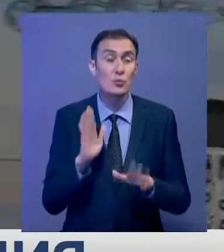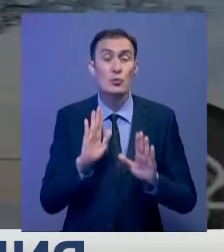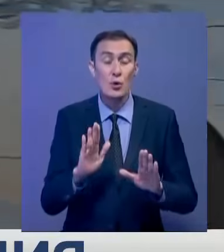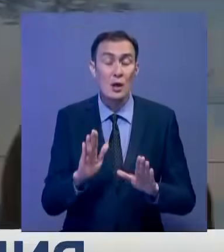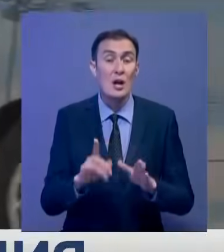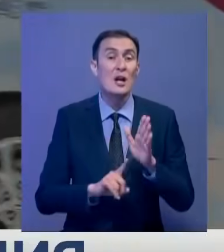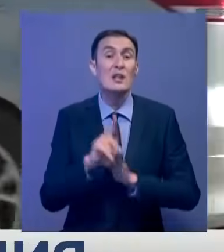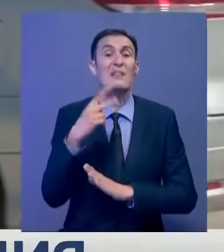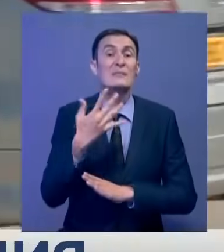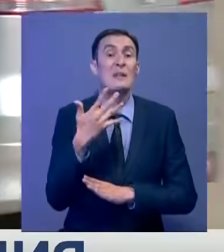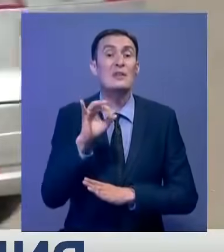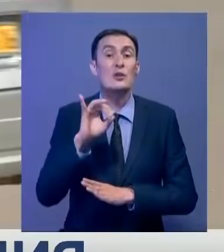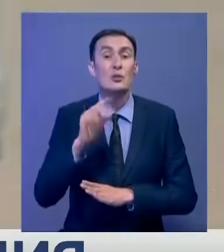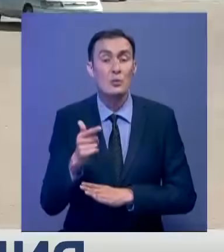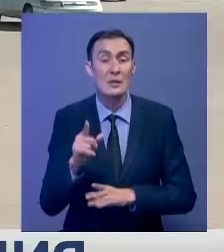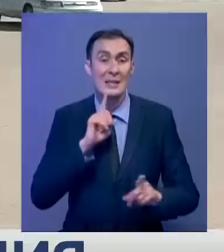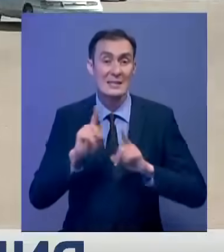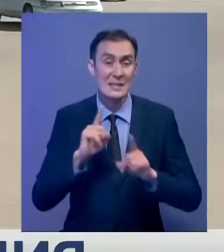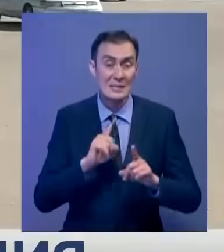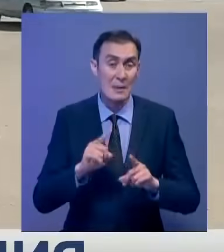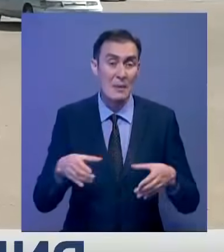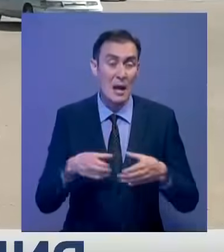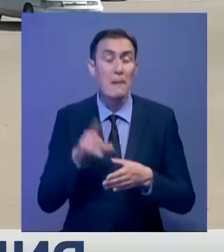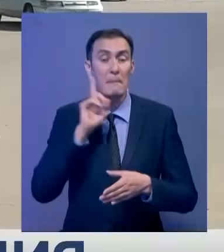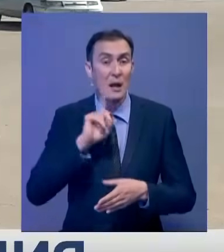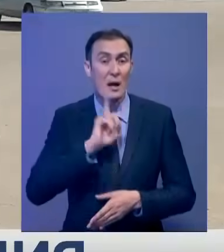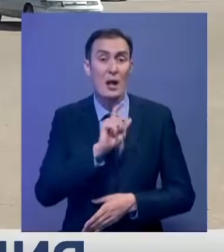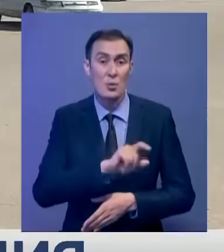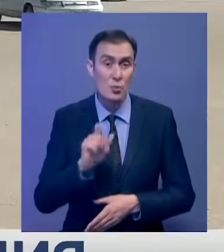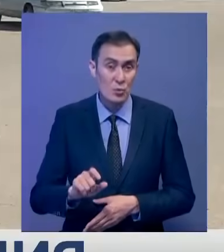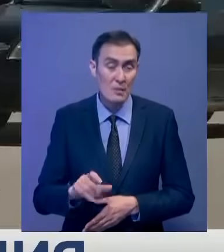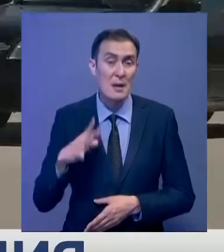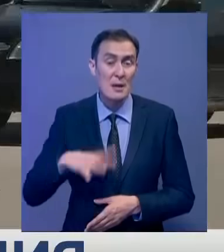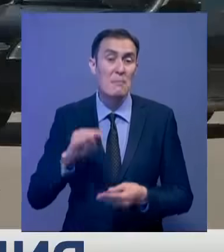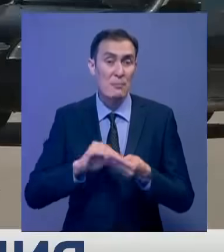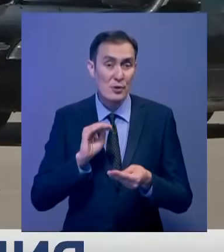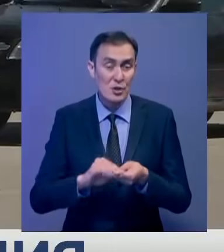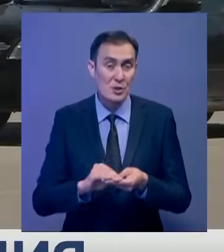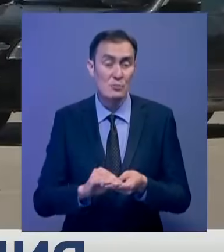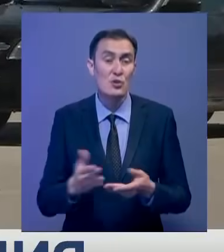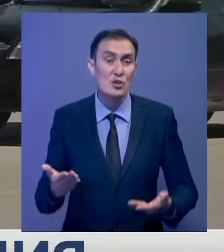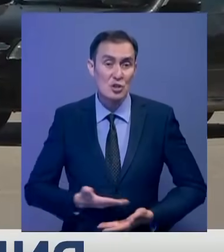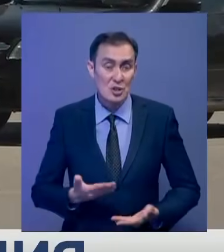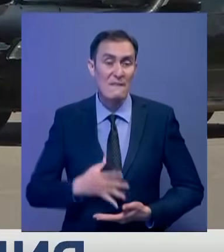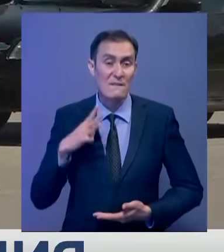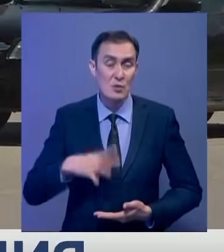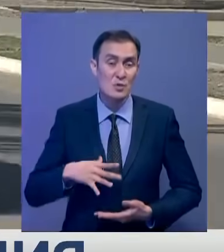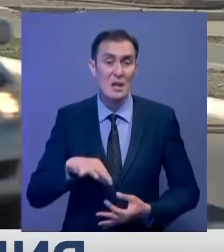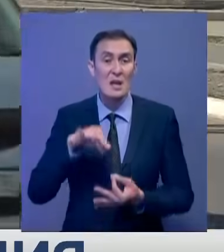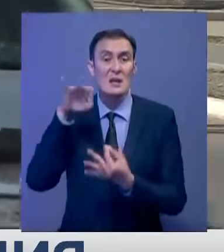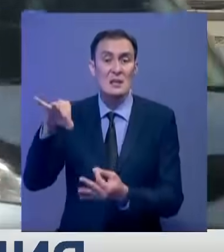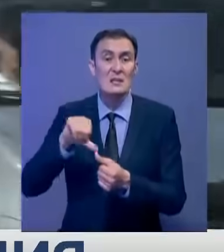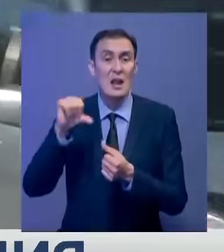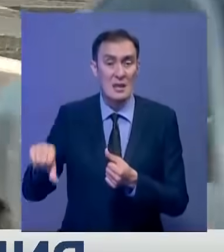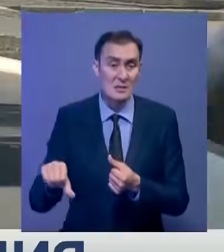только 25 июня на сессии областного маслихата. А пока жителям двух районов по-прежнему придется жить в вынужденной изоляции от